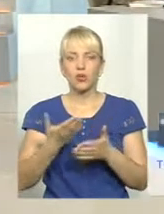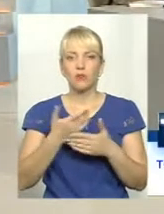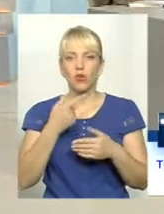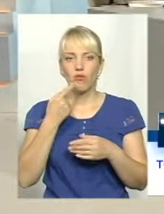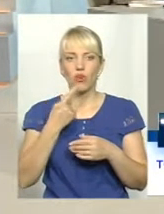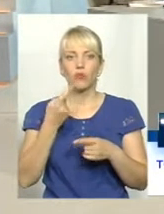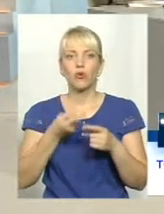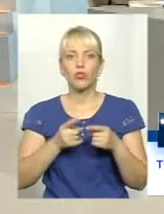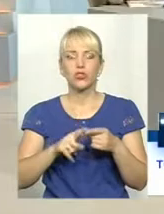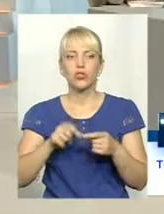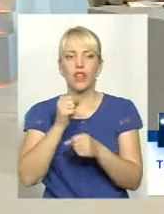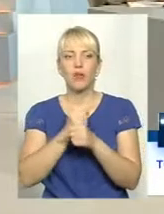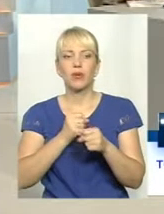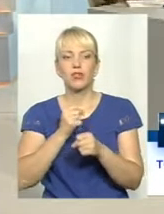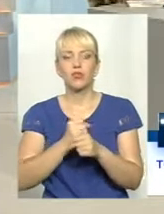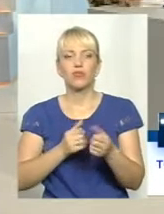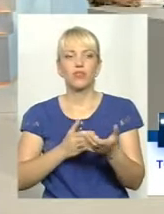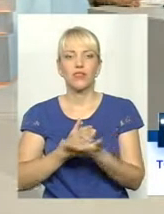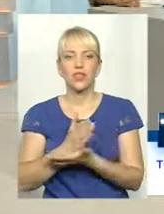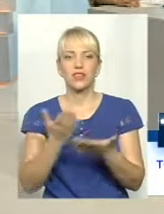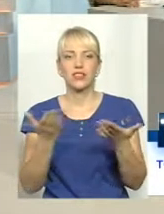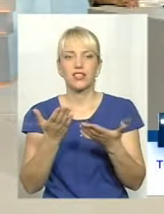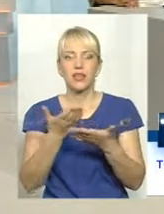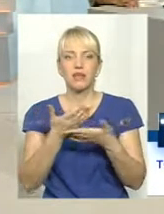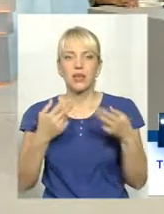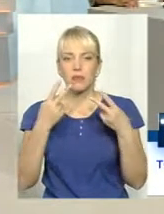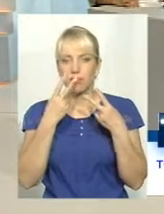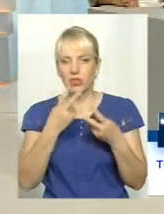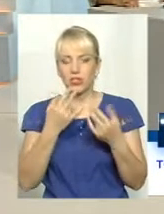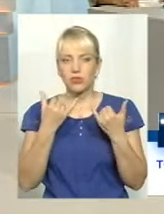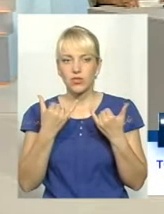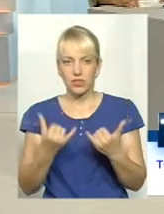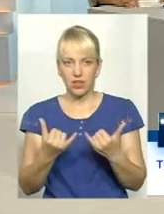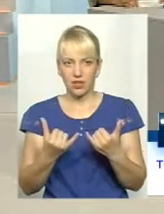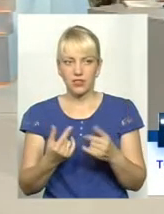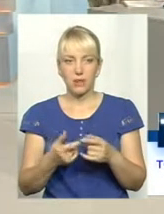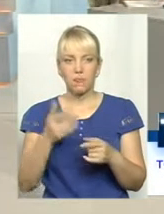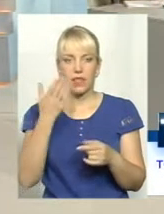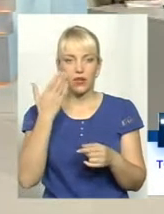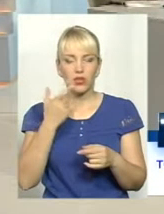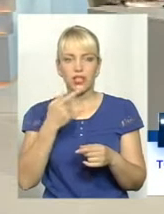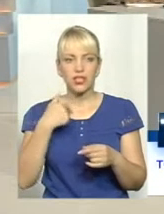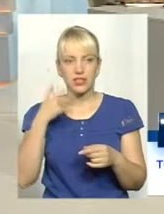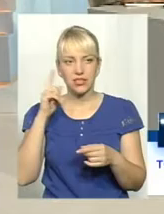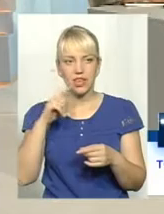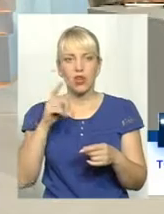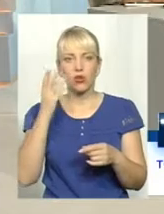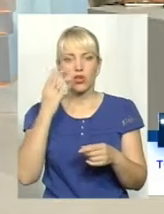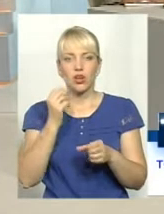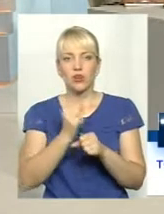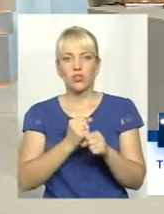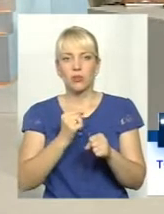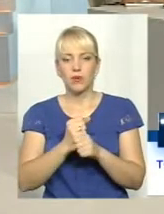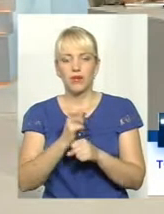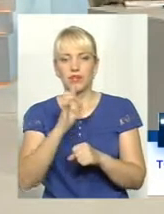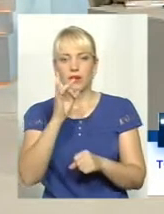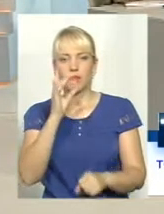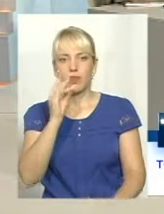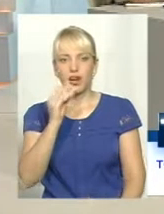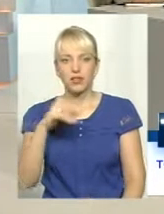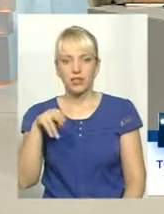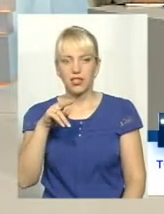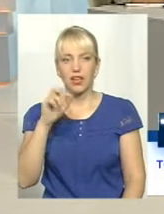ті основні напрямки, якими характеризується та чи інша територія. Скажіть, будь ласка, чи була зроблена така робота, якщо ми говоримо про